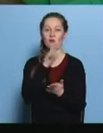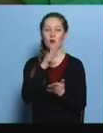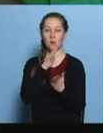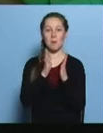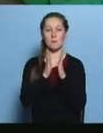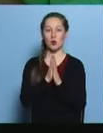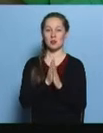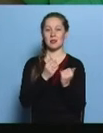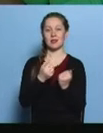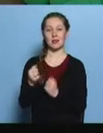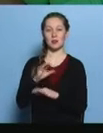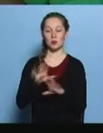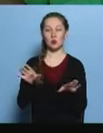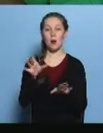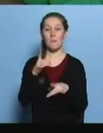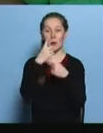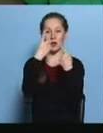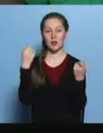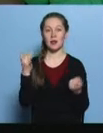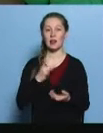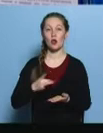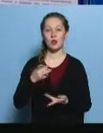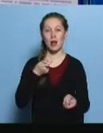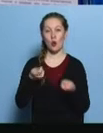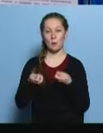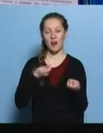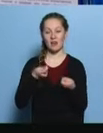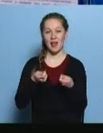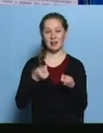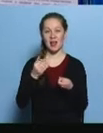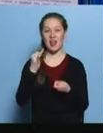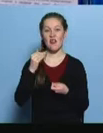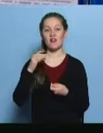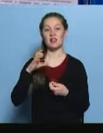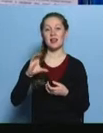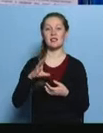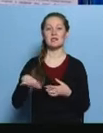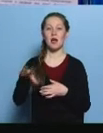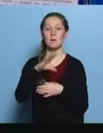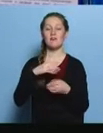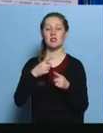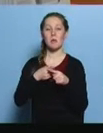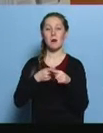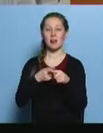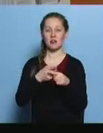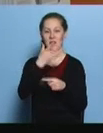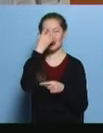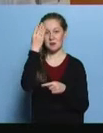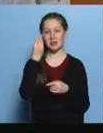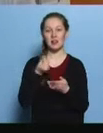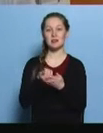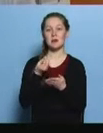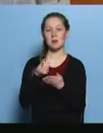тянуть. Так, по данным регионального управления ФНС, практически половина налогоплательщиков республики забывают оплатить